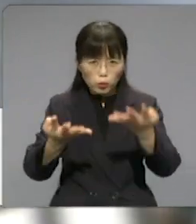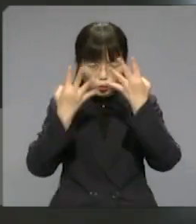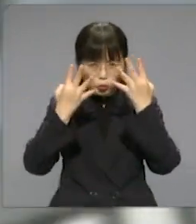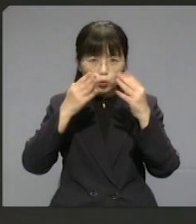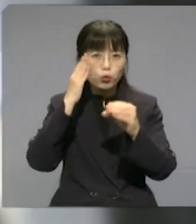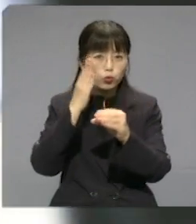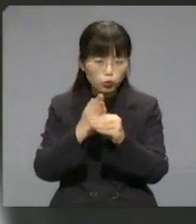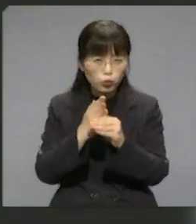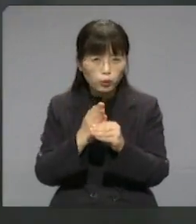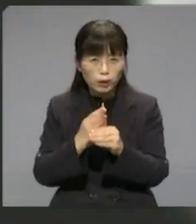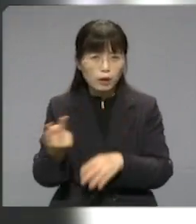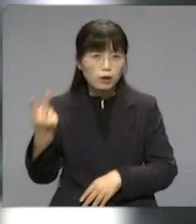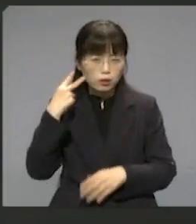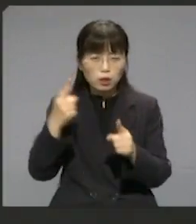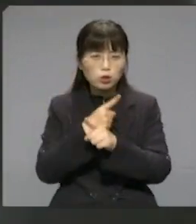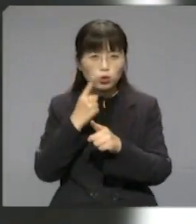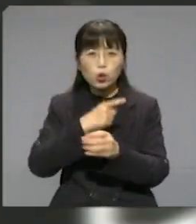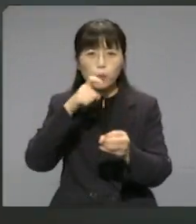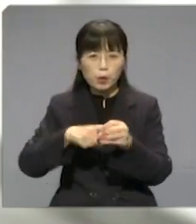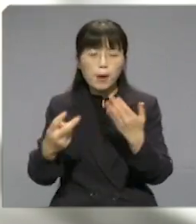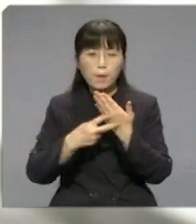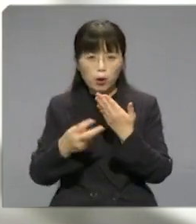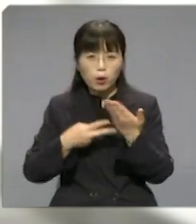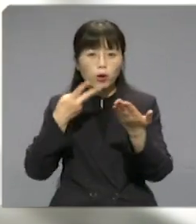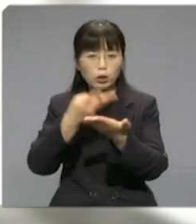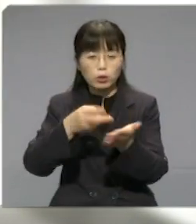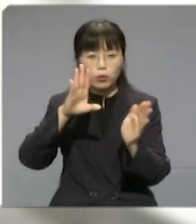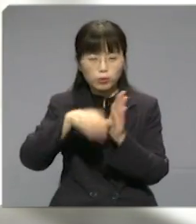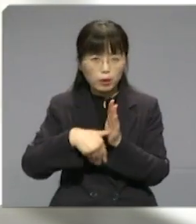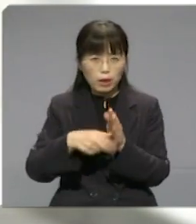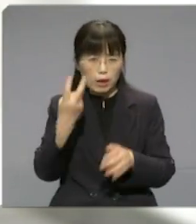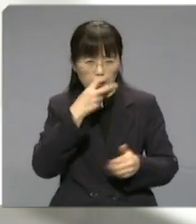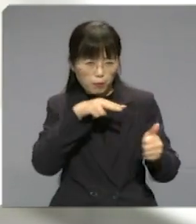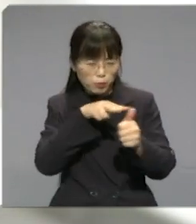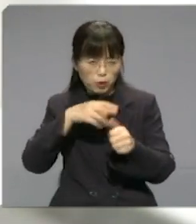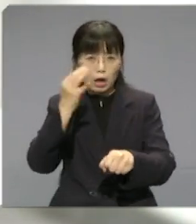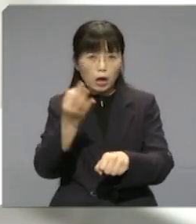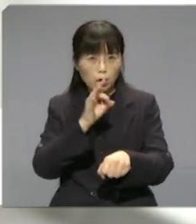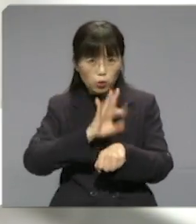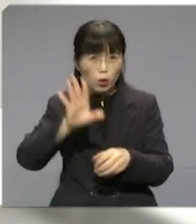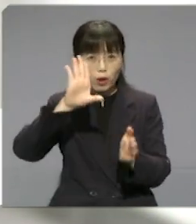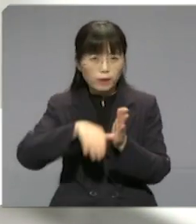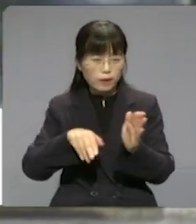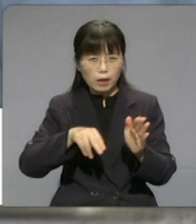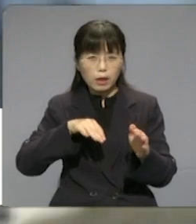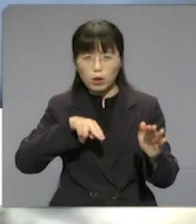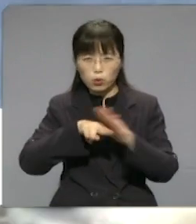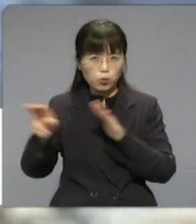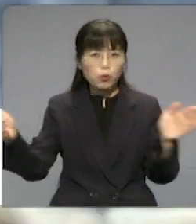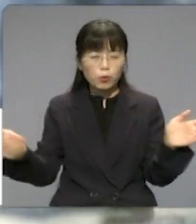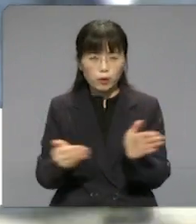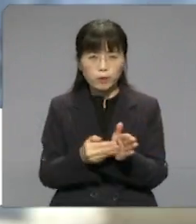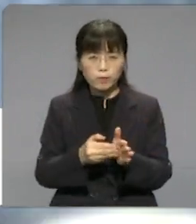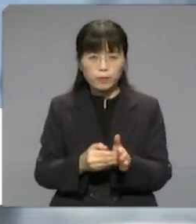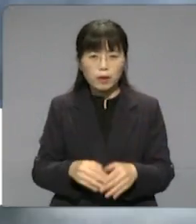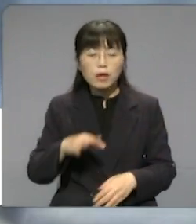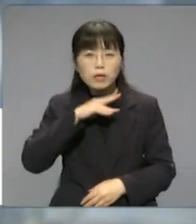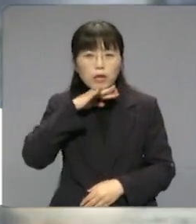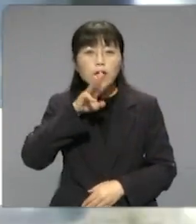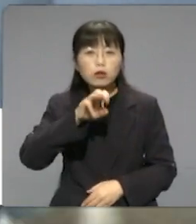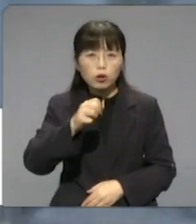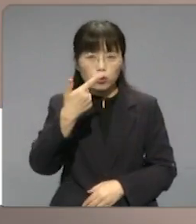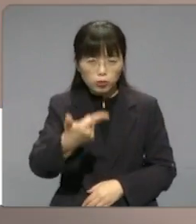수용됐다 그제 치료를 위해 병원으로 이송됐는데 감시가 소홀한 틈을 타 도주했습니다 나이